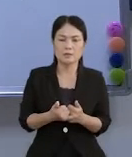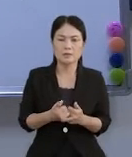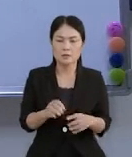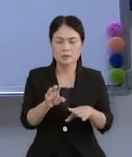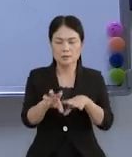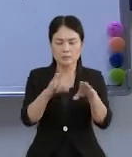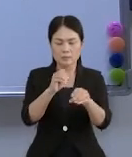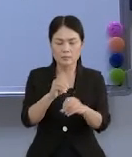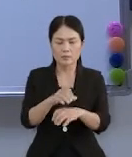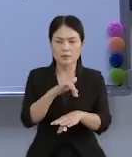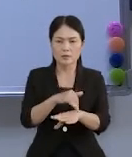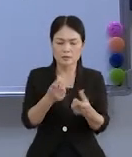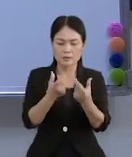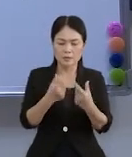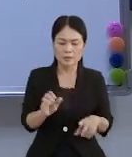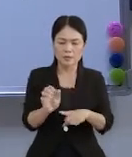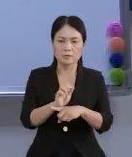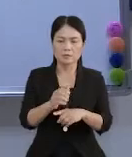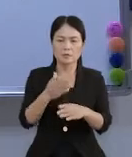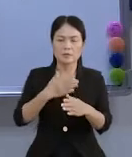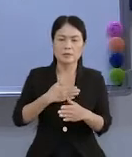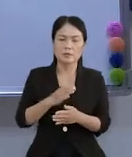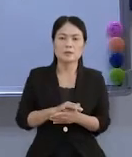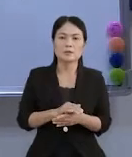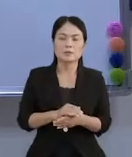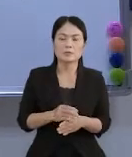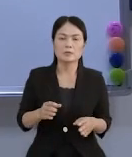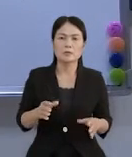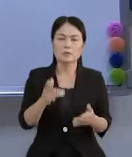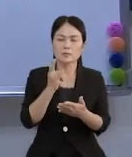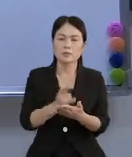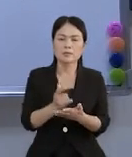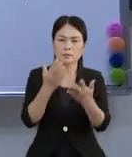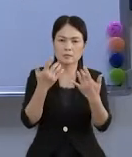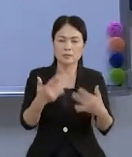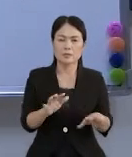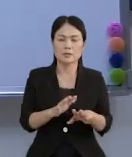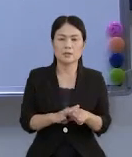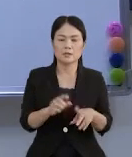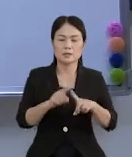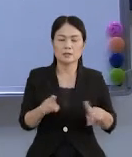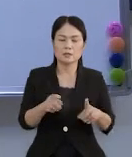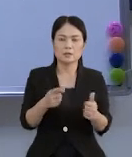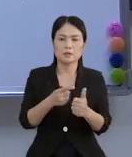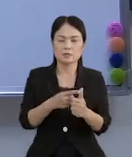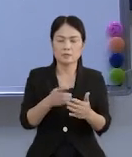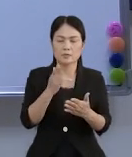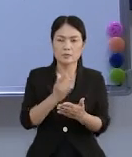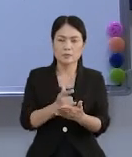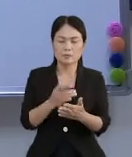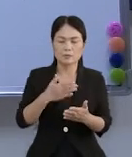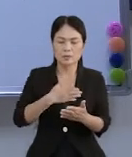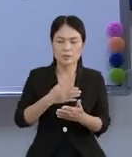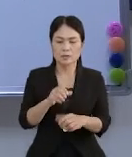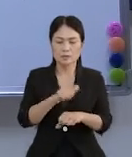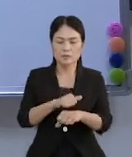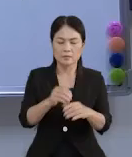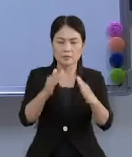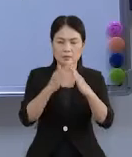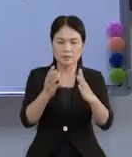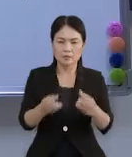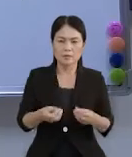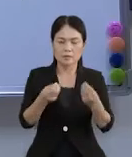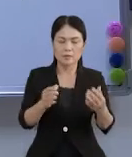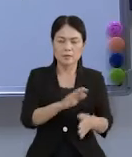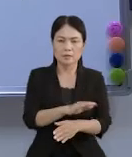ca sắc xa tê lưu ca đọc sài chậm náo rồi bỏ nhạc rưu bàn trên đọc tì bình chọc hai còn tại một lần bệnh chấp nẹt rú còn miếng cây cà tê